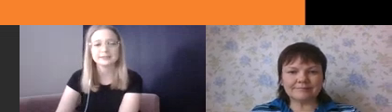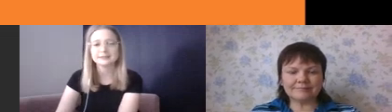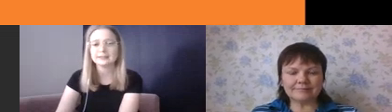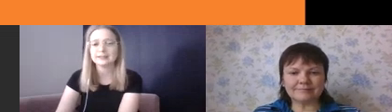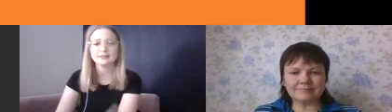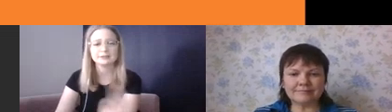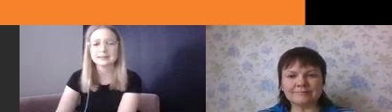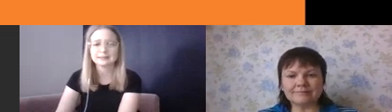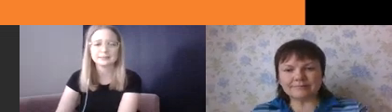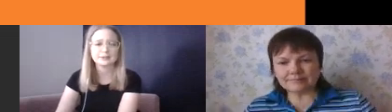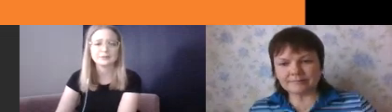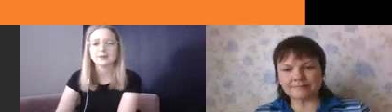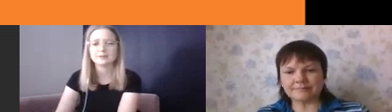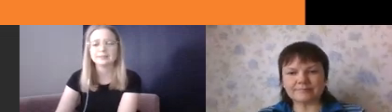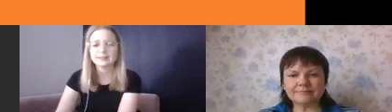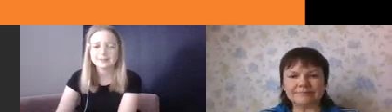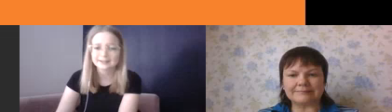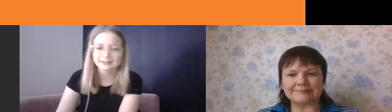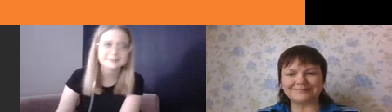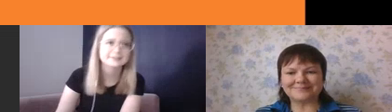sinna kas chati kirjutada,